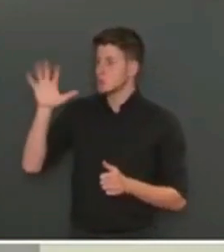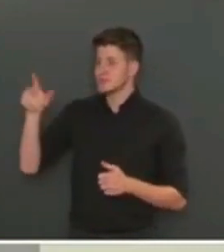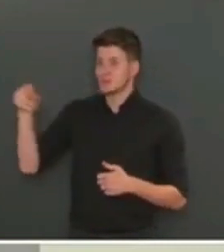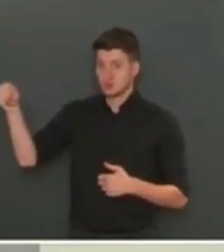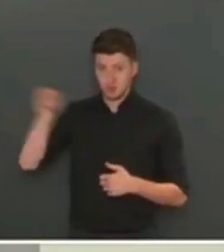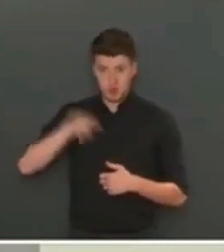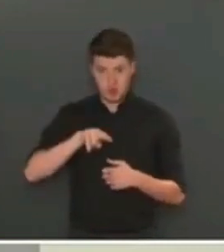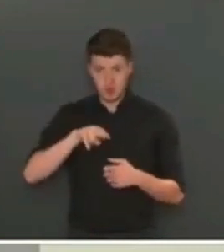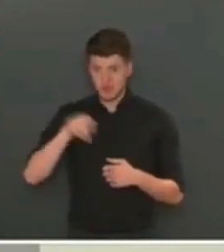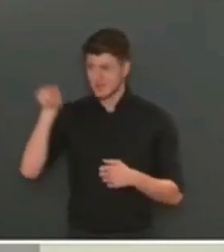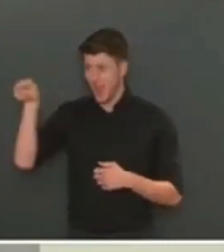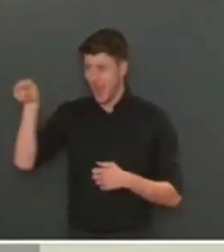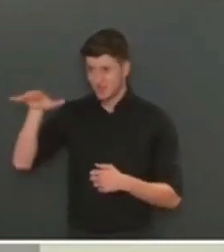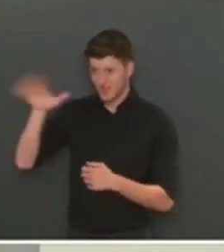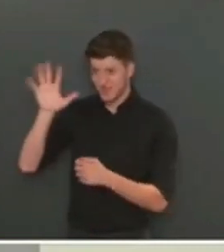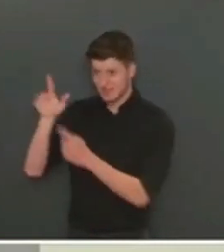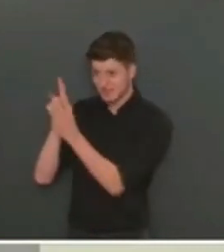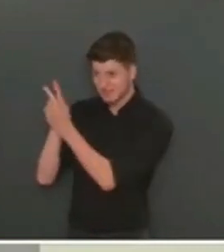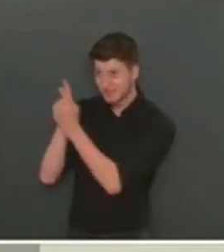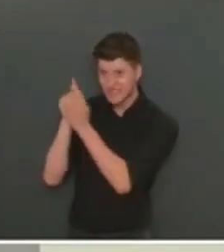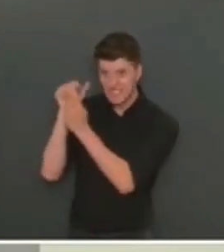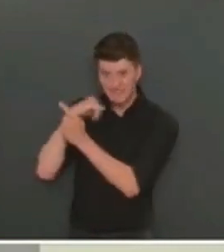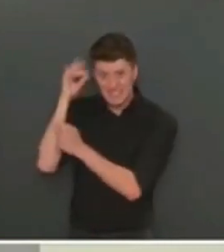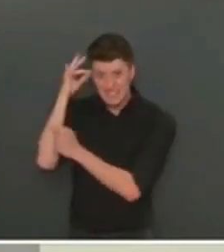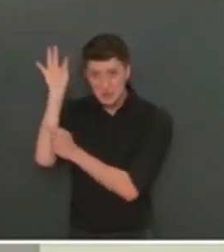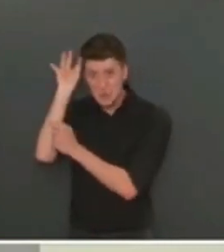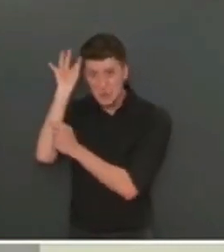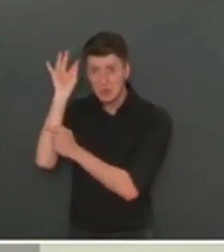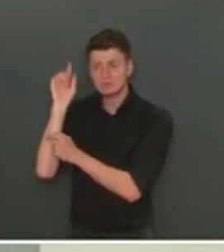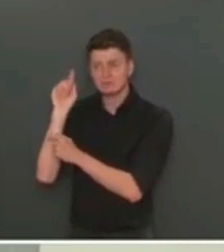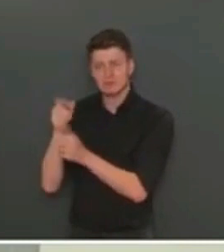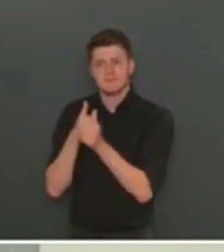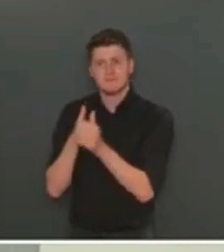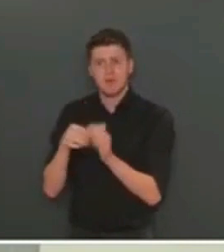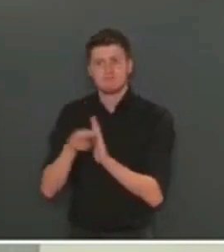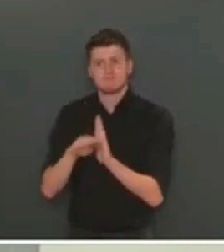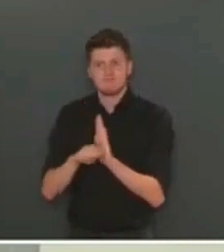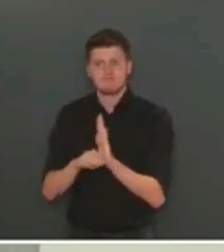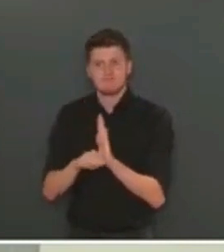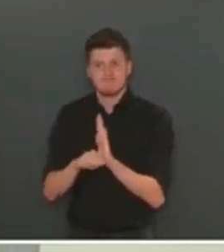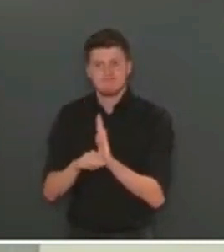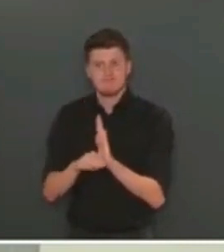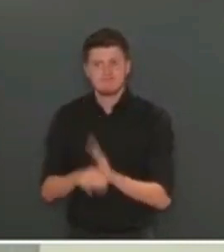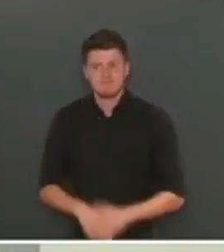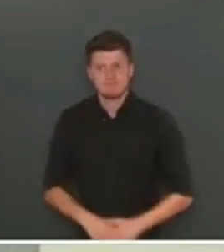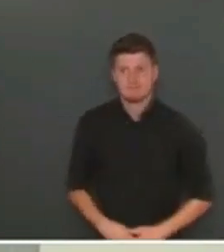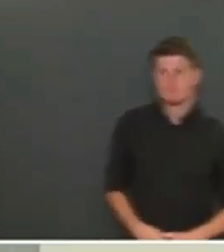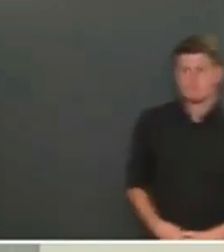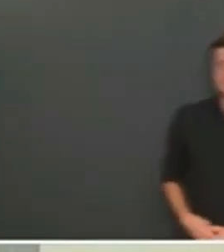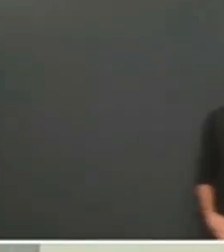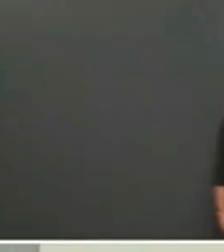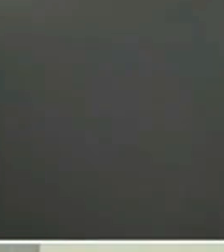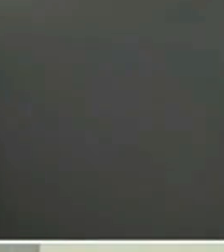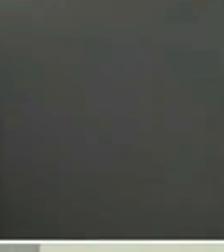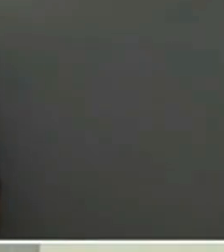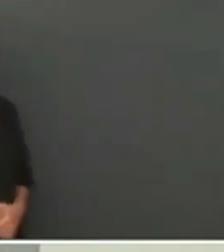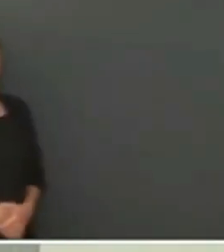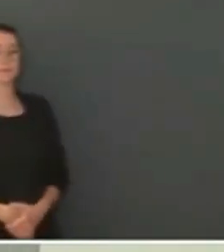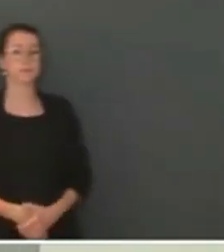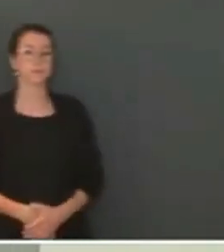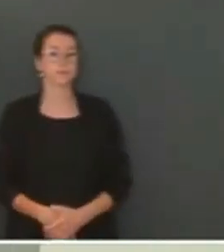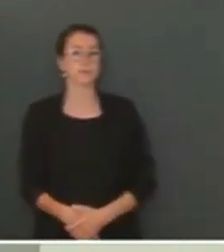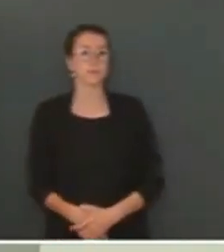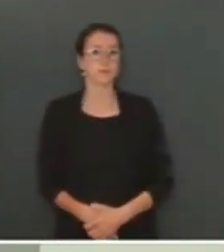surtout si vous avez eu des contacts à risque dans la zone orange. Nous'importance de participer activement au contact tracing